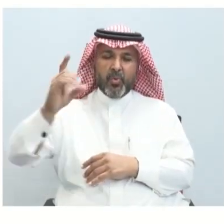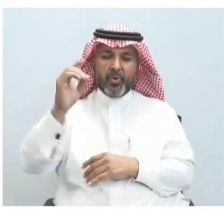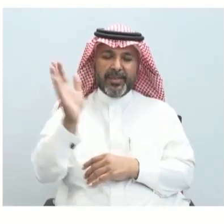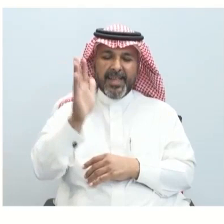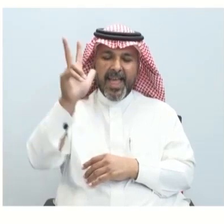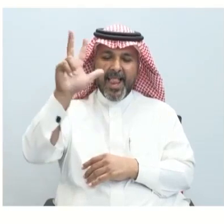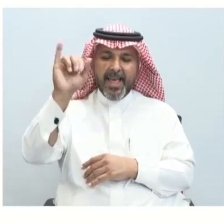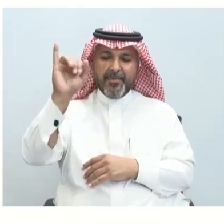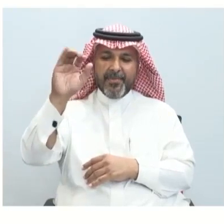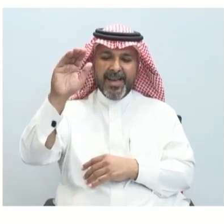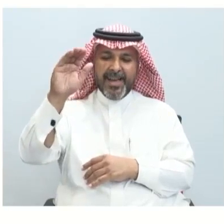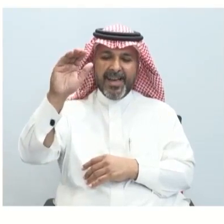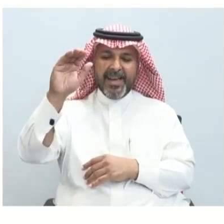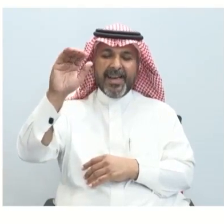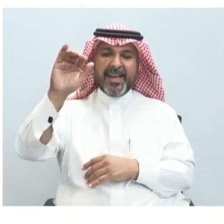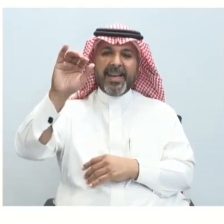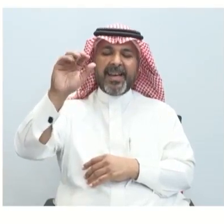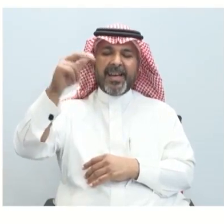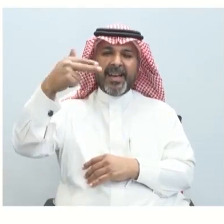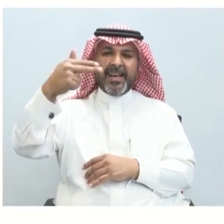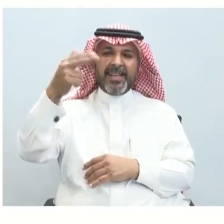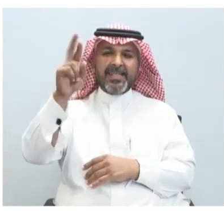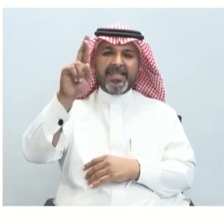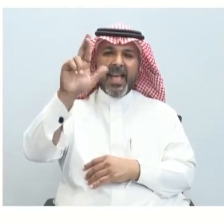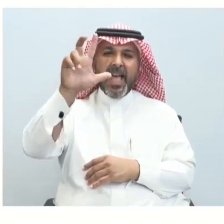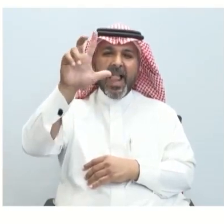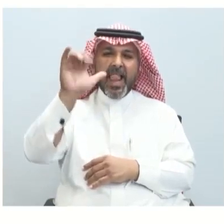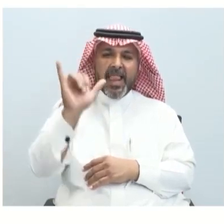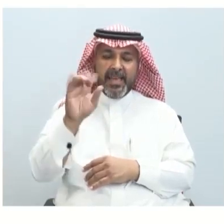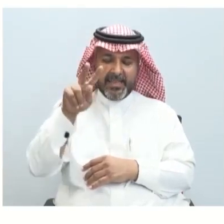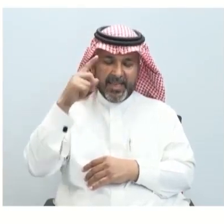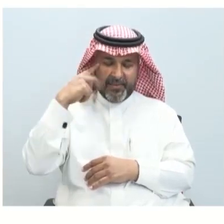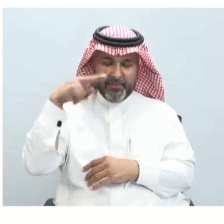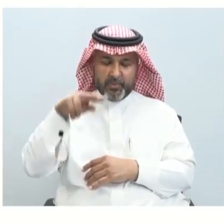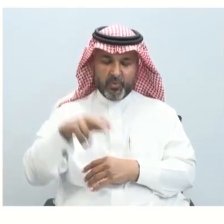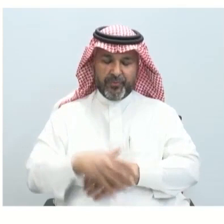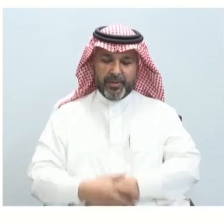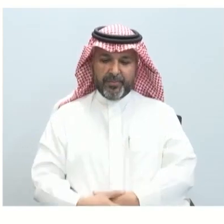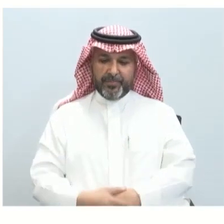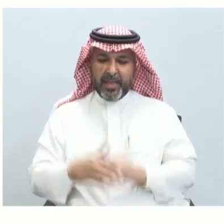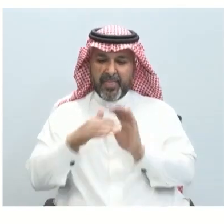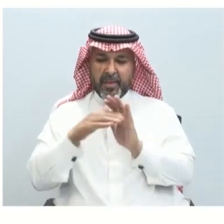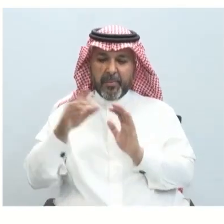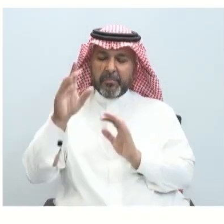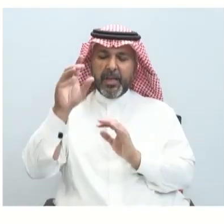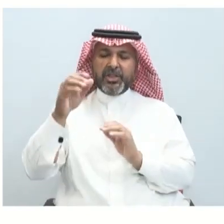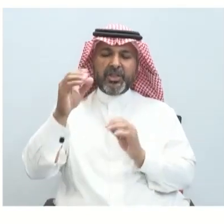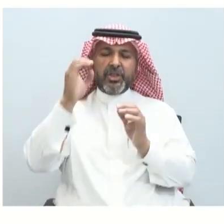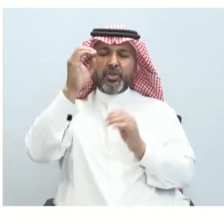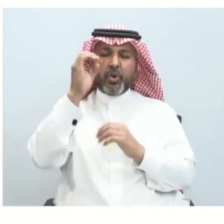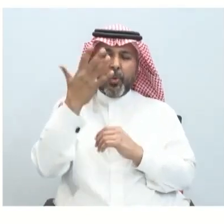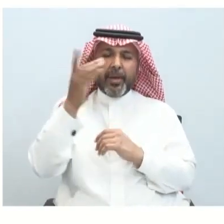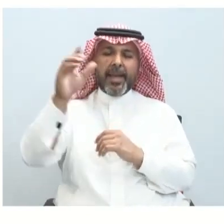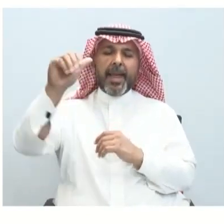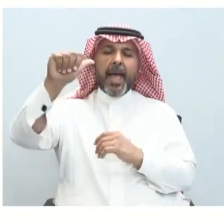العميقه تم استخراج ماده ديسكو دير مولاي هذه الماده التي تعمل في علاج سرطان هذه الماده التي تعمل على